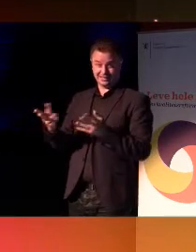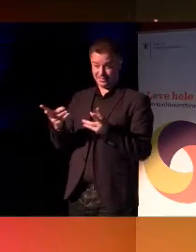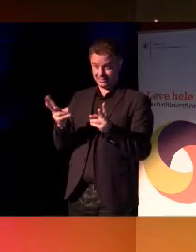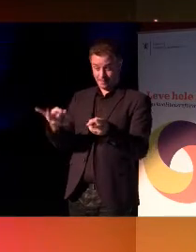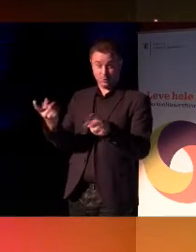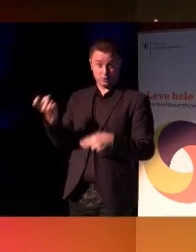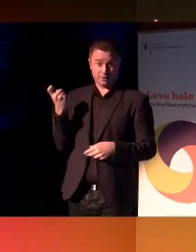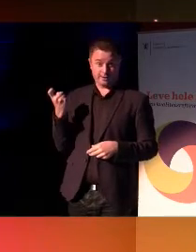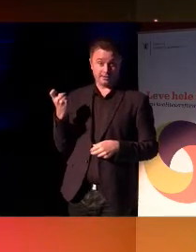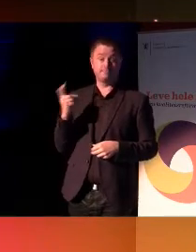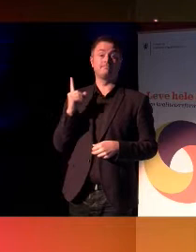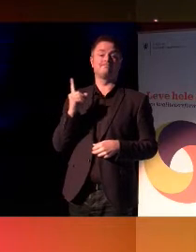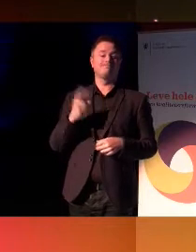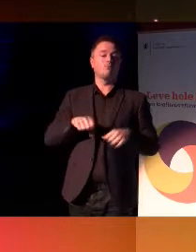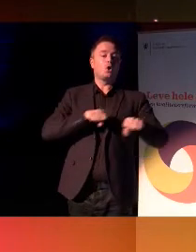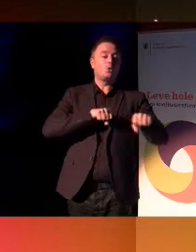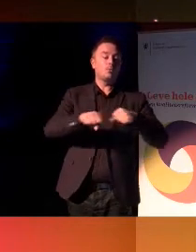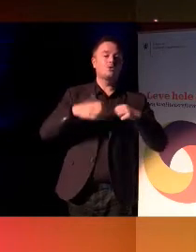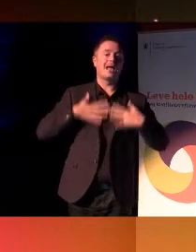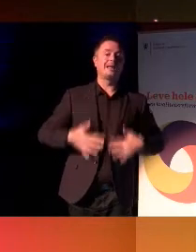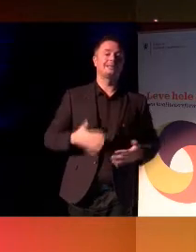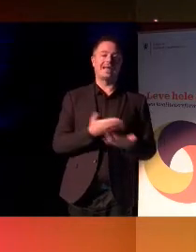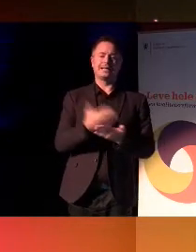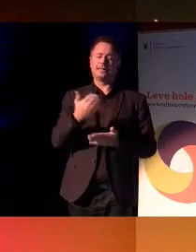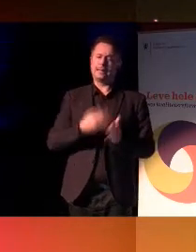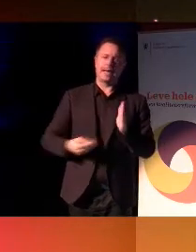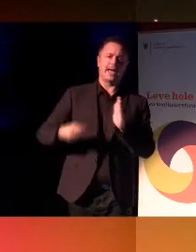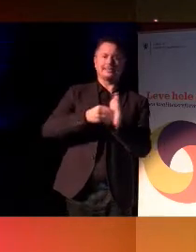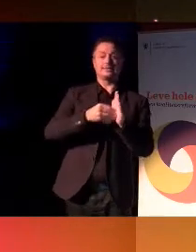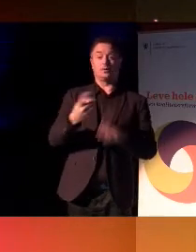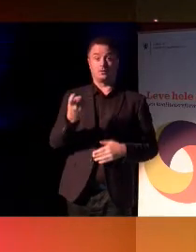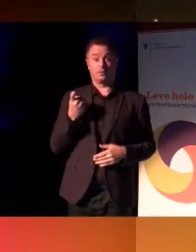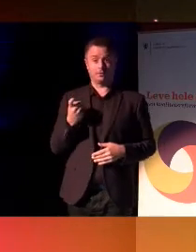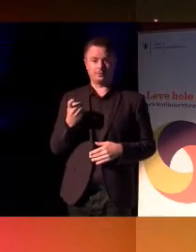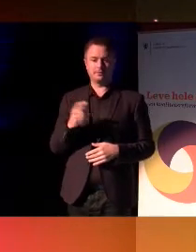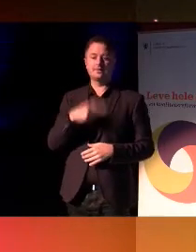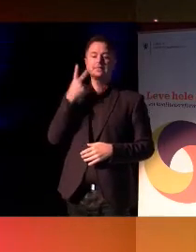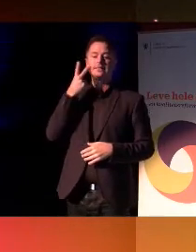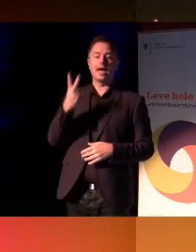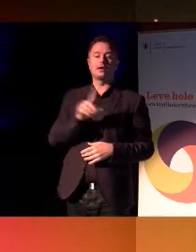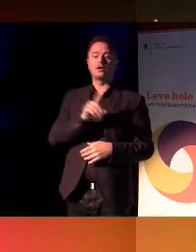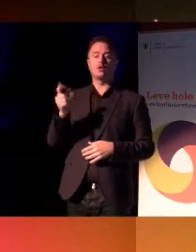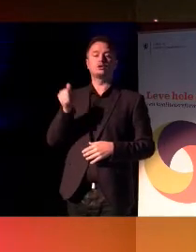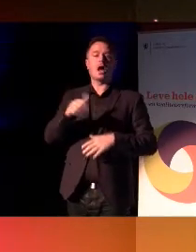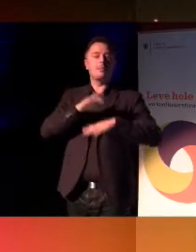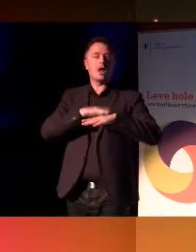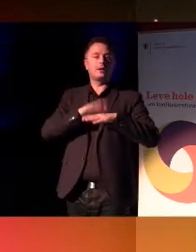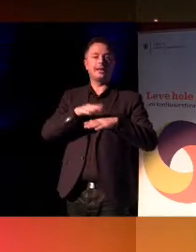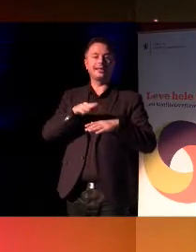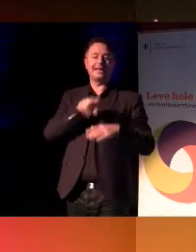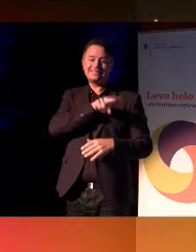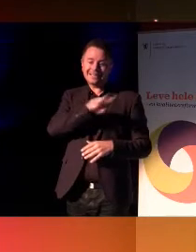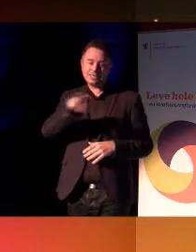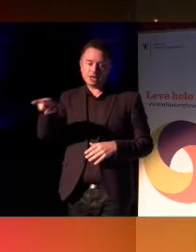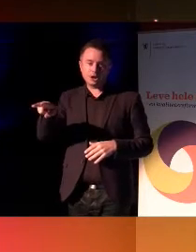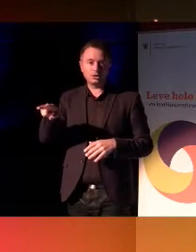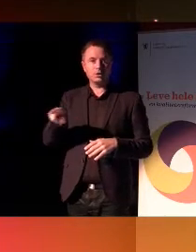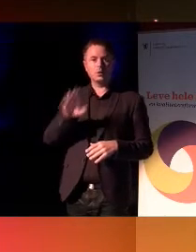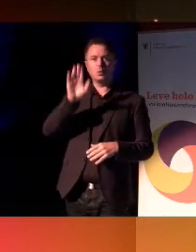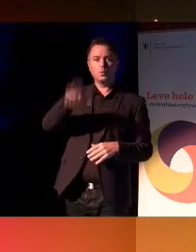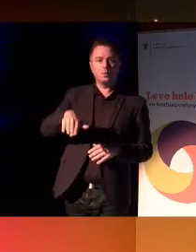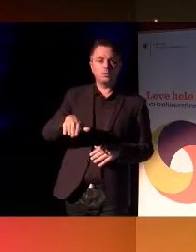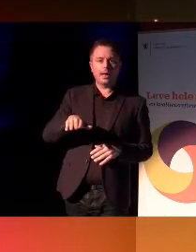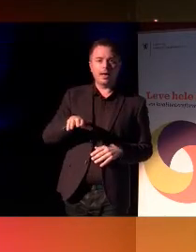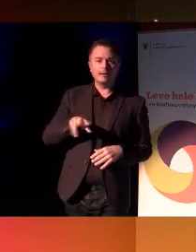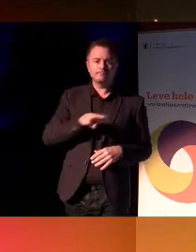en utfordring i kommunehelsetjenesten. Vi ser det I de planlagte tilsynene våre, det som også forebyggende, hvor vi ute og kan